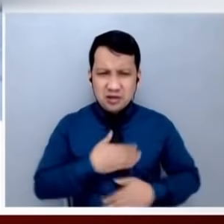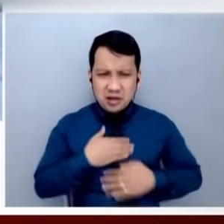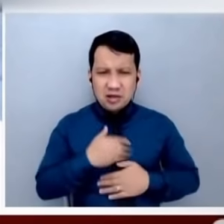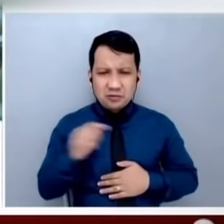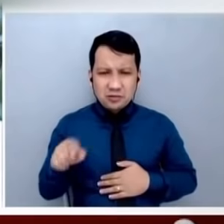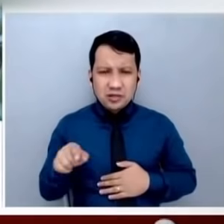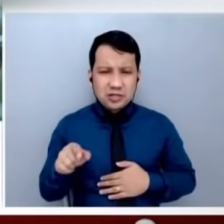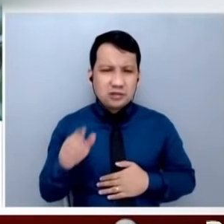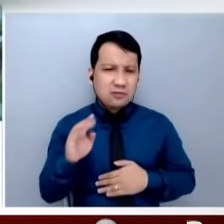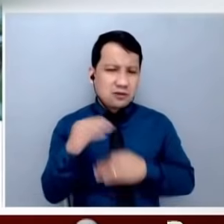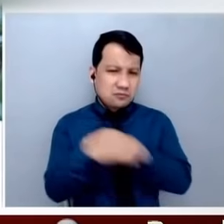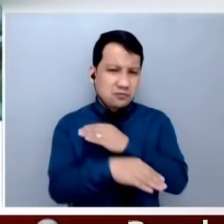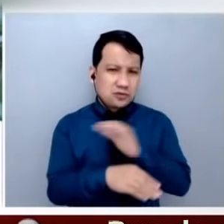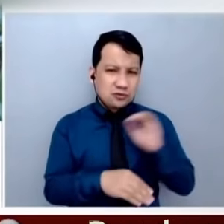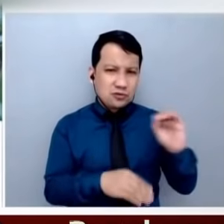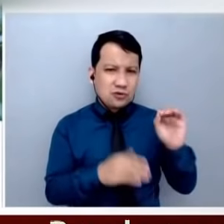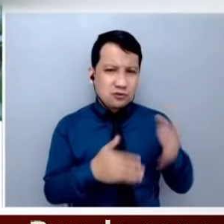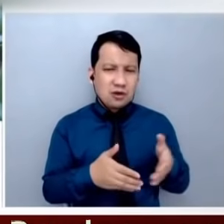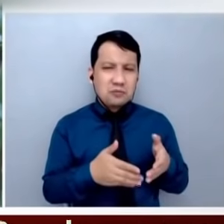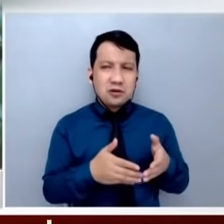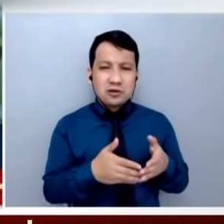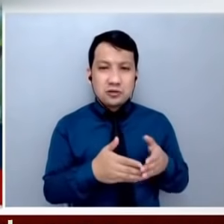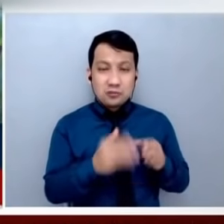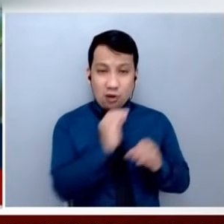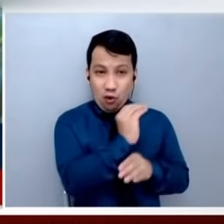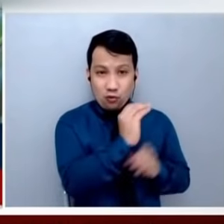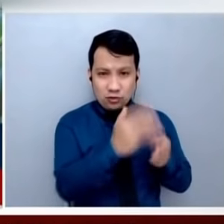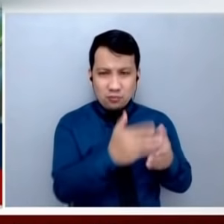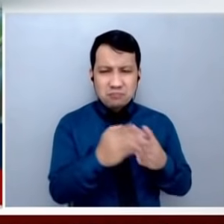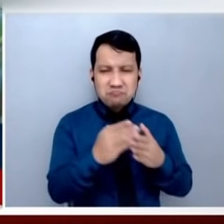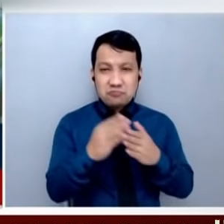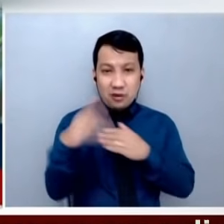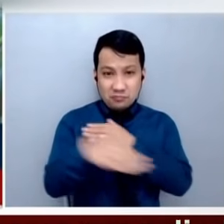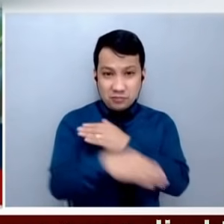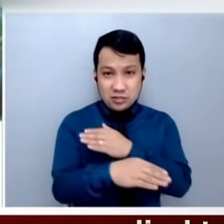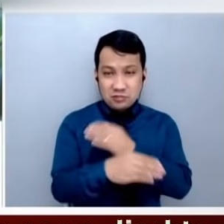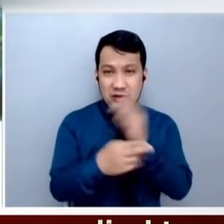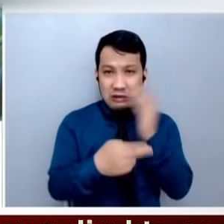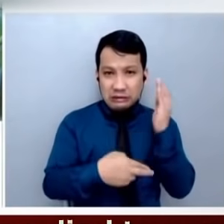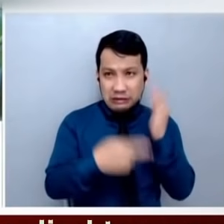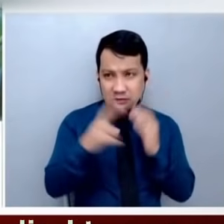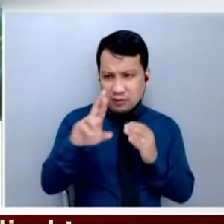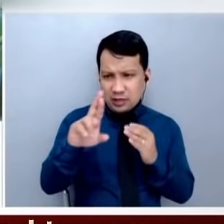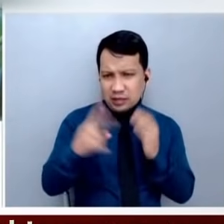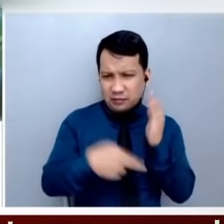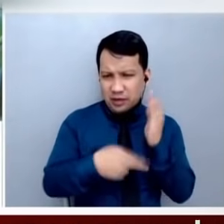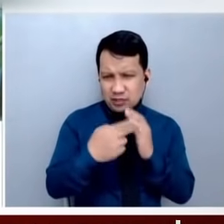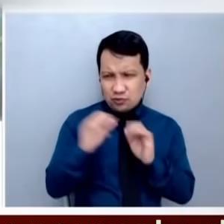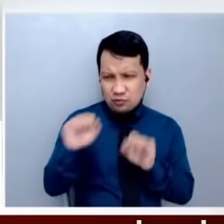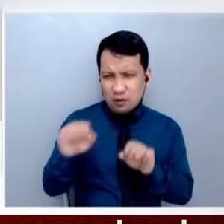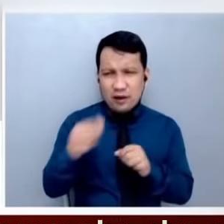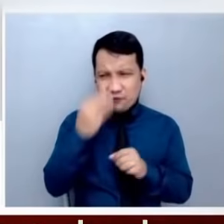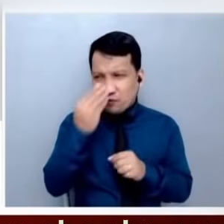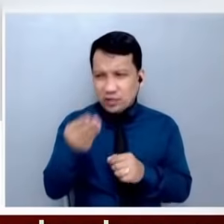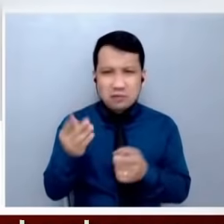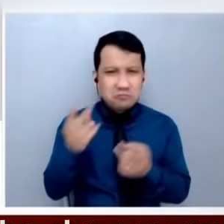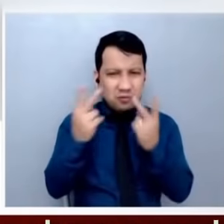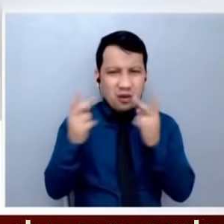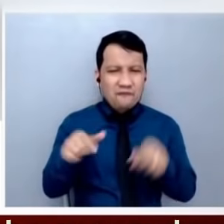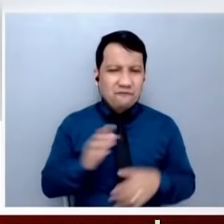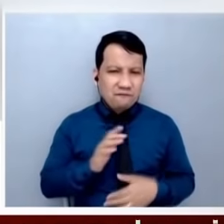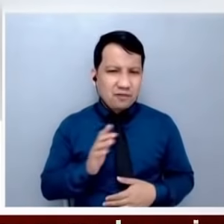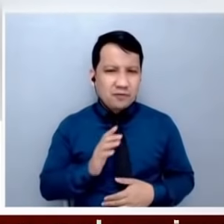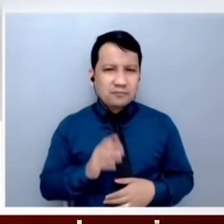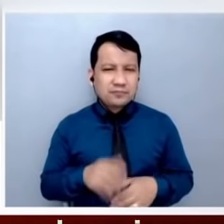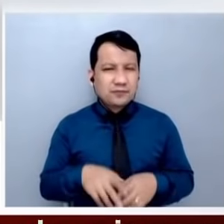beach owner. Kahit papaano po, nakakabalik na. Nakakaraos din naman po kahit paano, paunti-unti lang ang bisita. Mahigpit ang